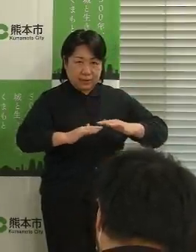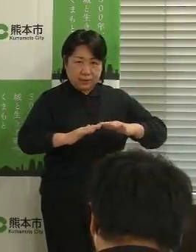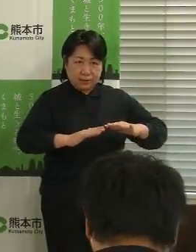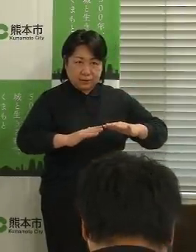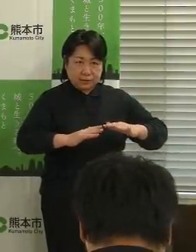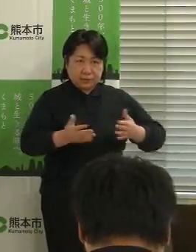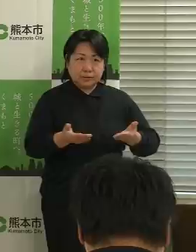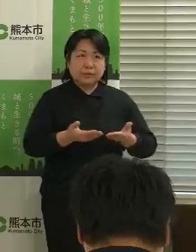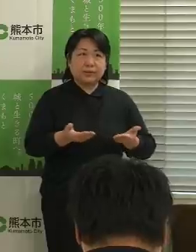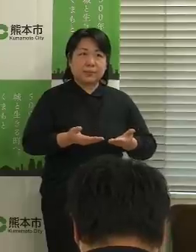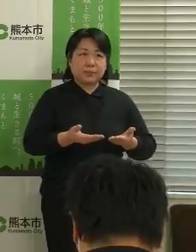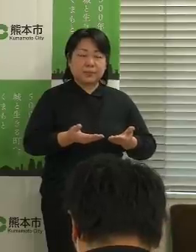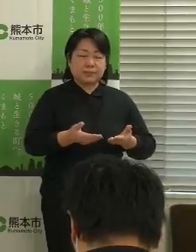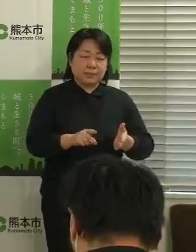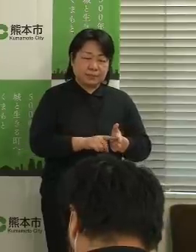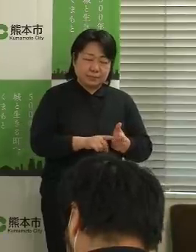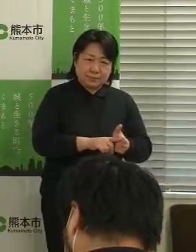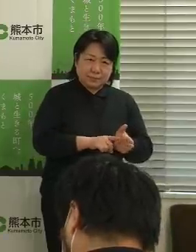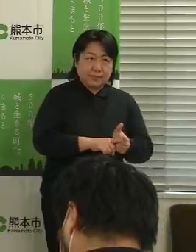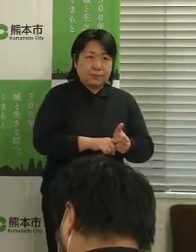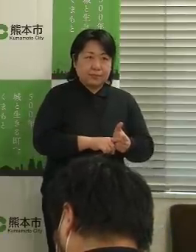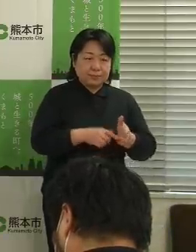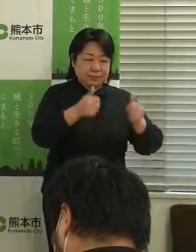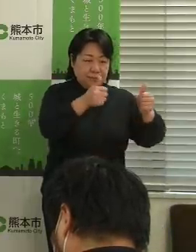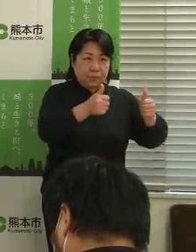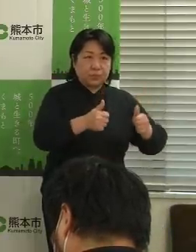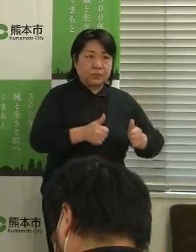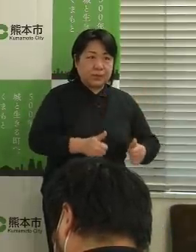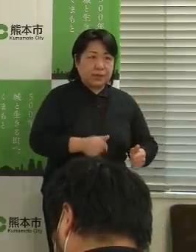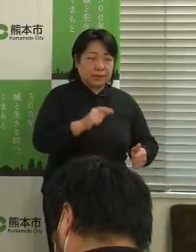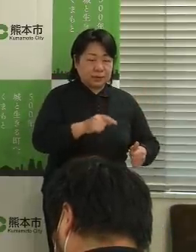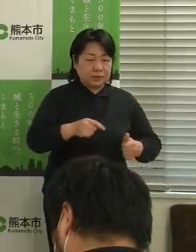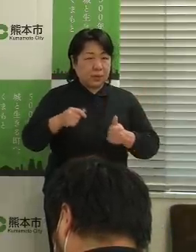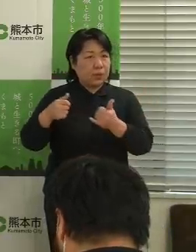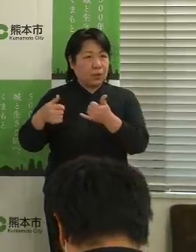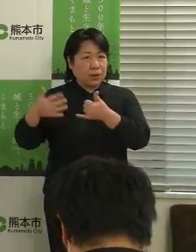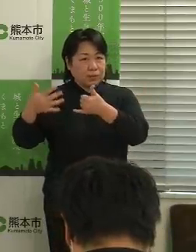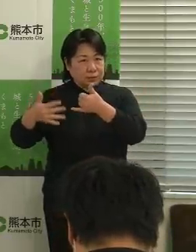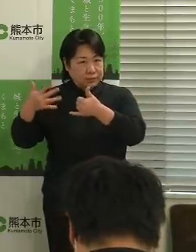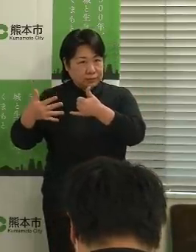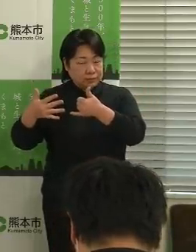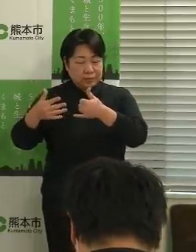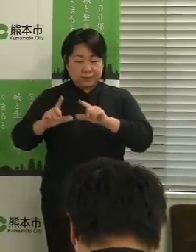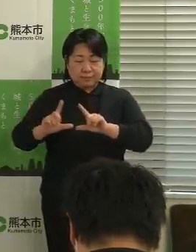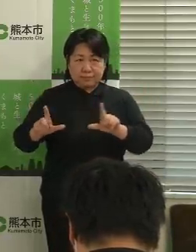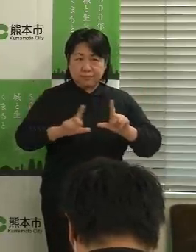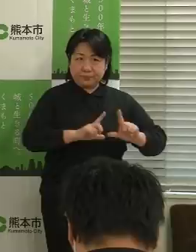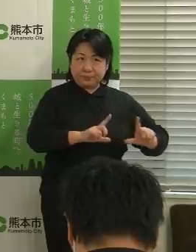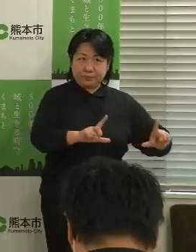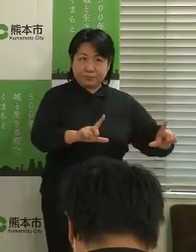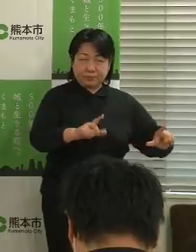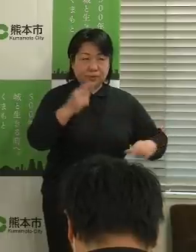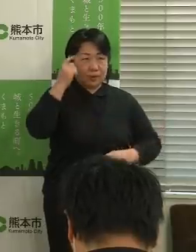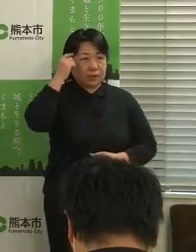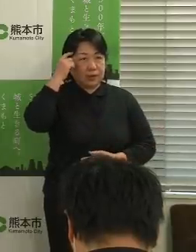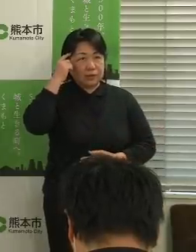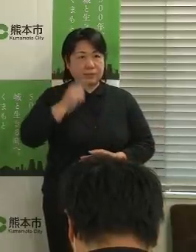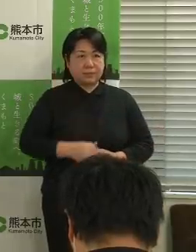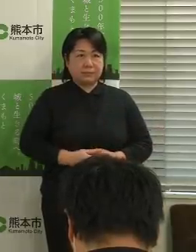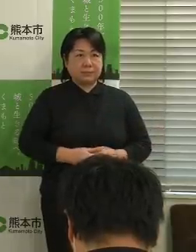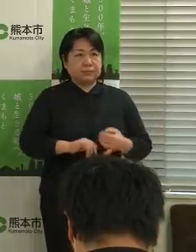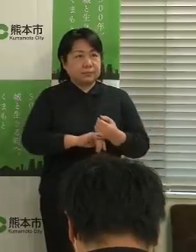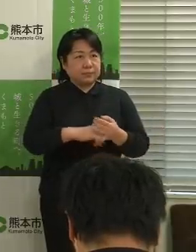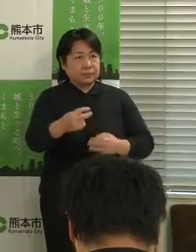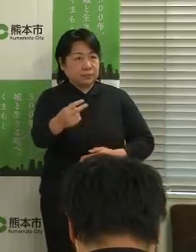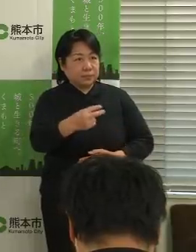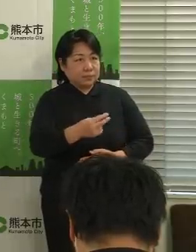して、できるだけ早く市のホームページと YouTube にて発信をしたいと考えておりますので、ぜひご